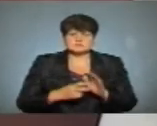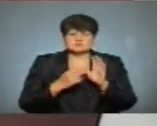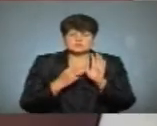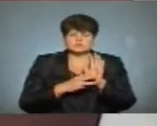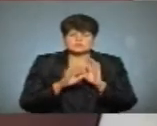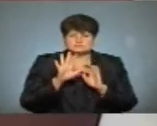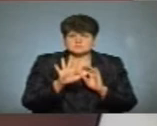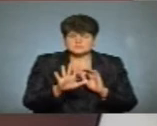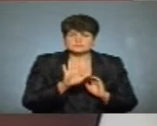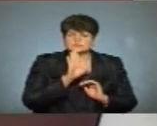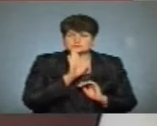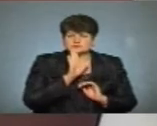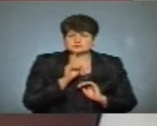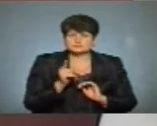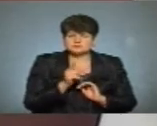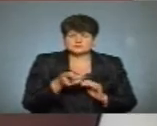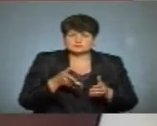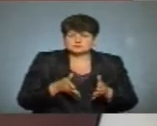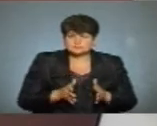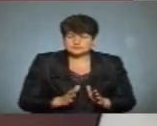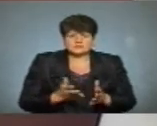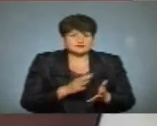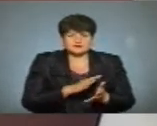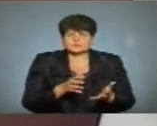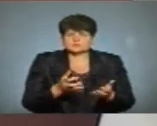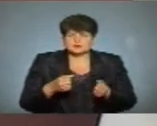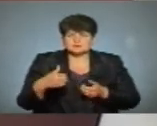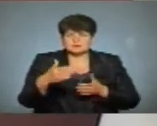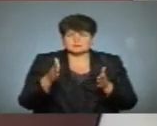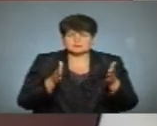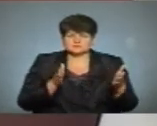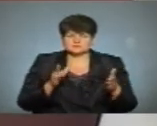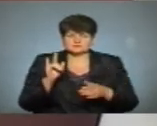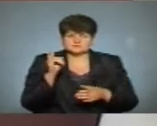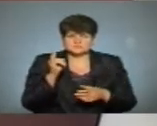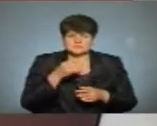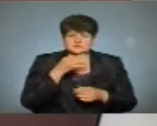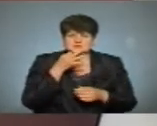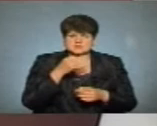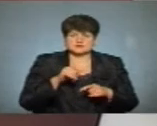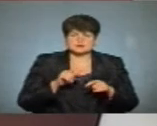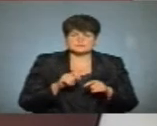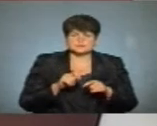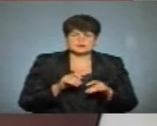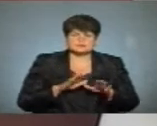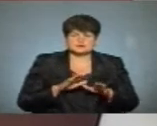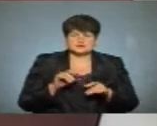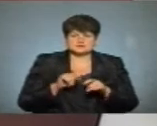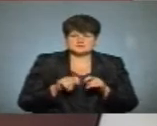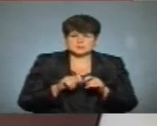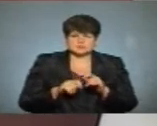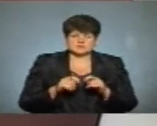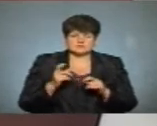785 породіль у Тернополі не отримали пакунок малюка. Про це розповіла експертка з акушерства та гінекології обласного управління охорони